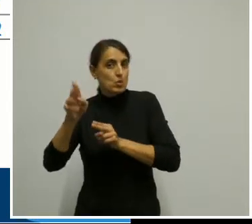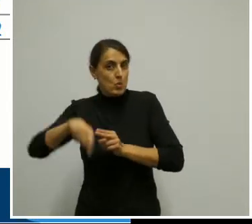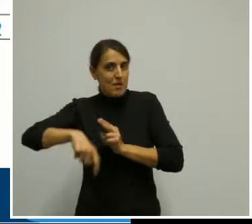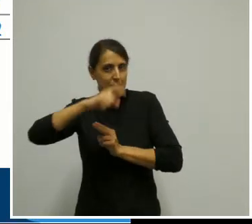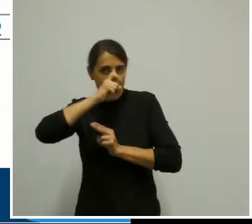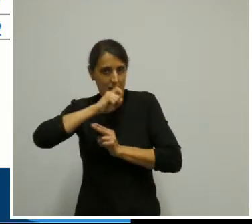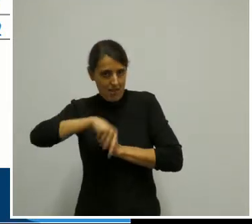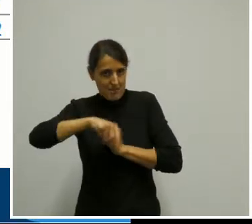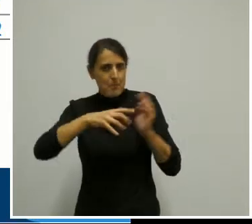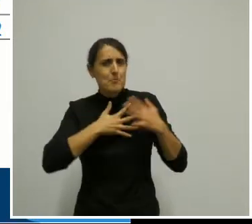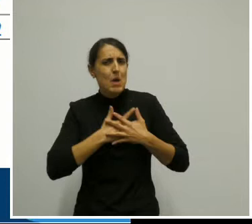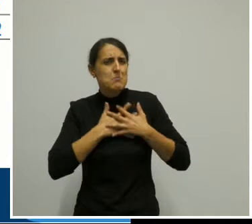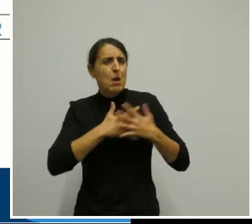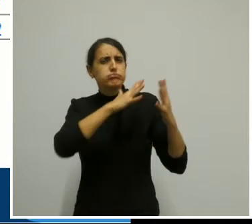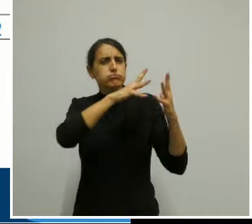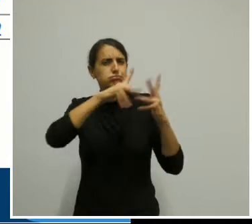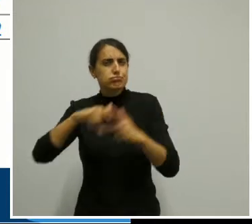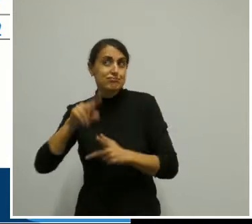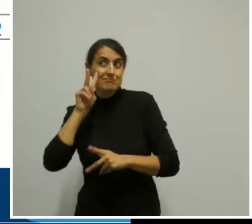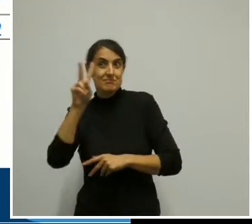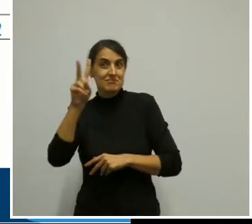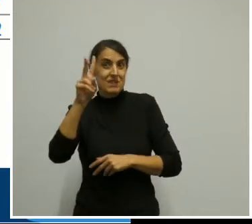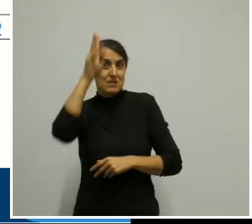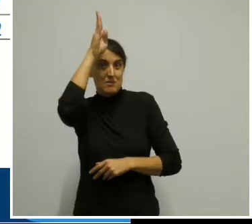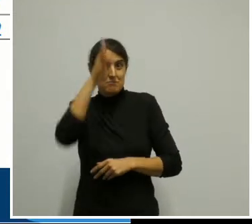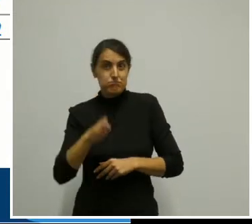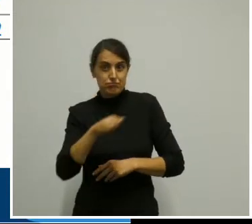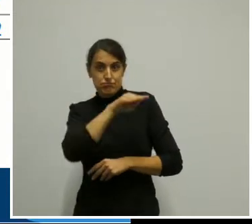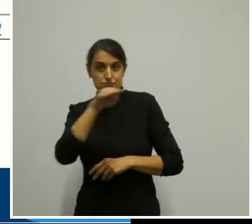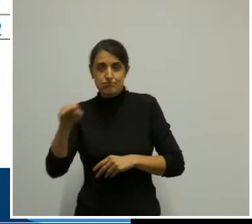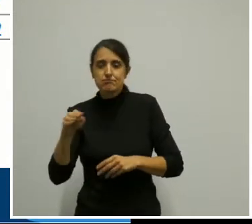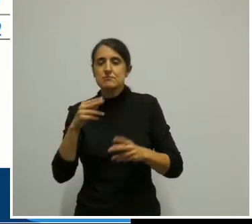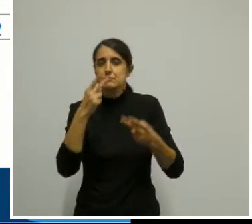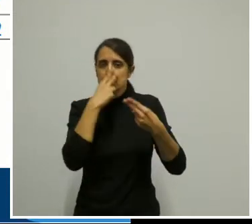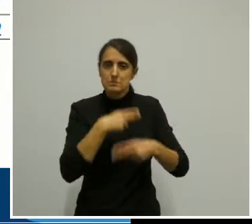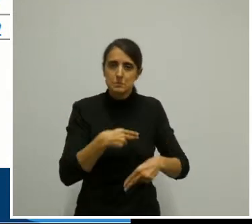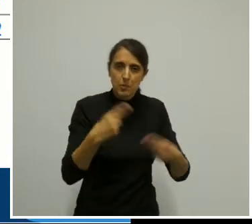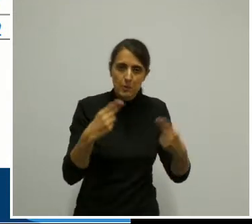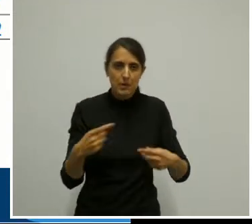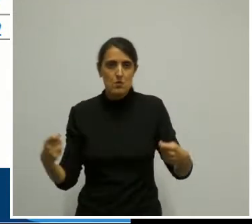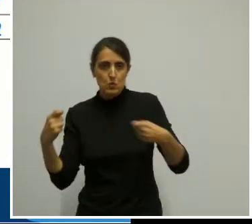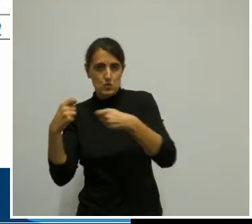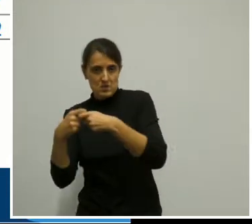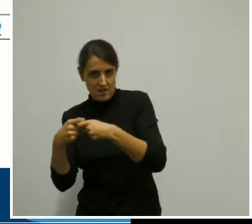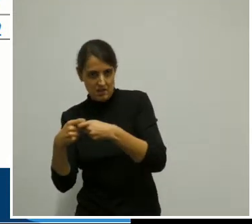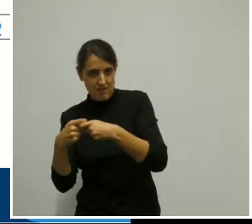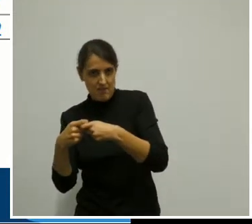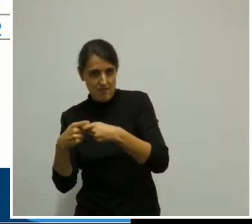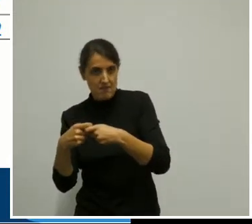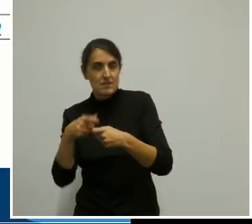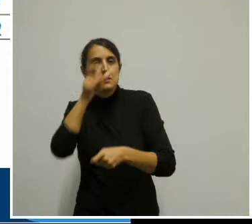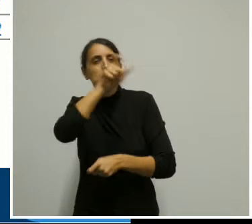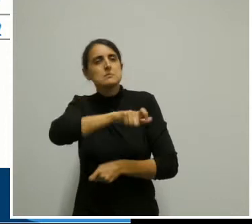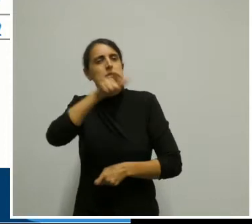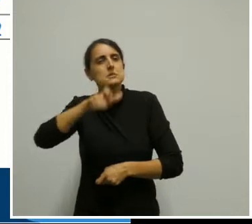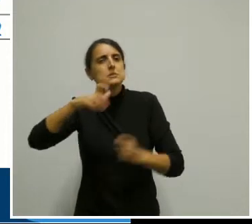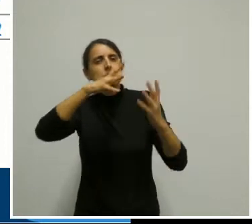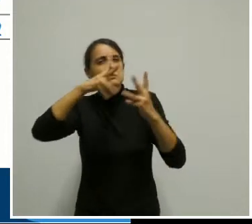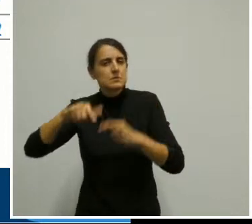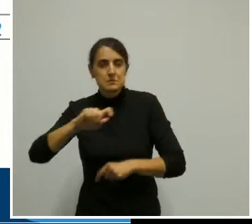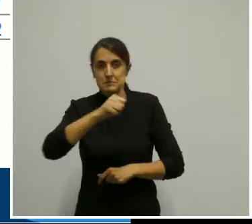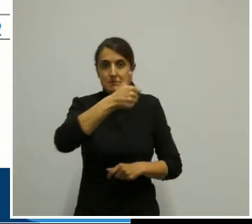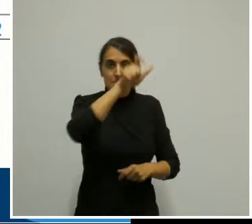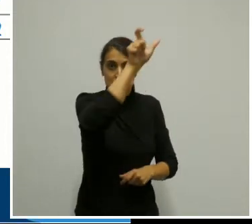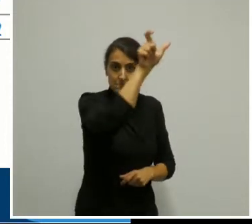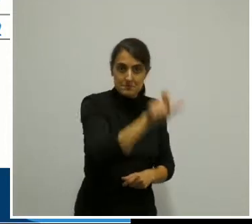Veieu que està el quadre dividit en pública i concertada en el mateix quadre i està per zones. La primera columna són